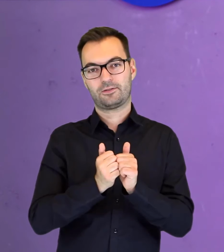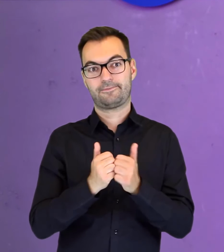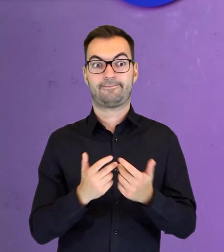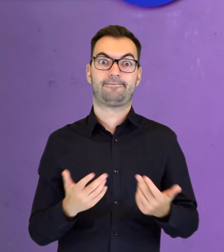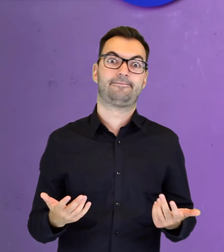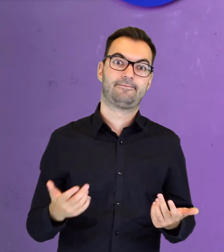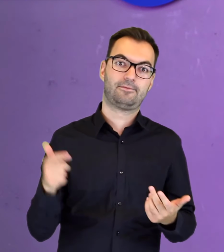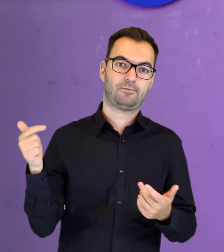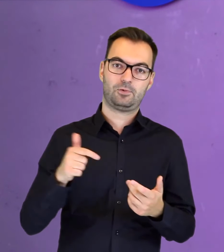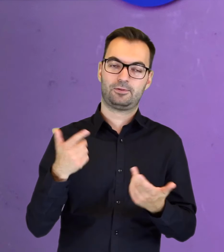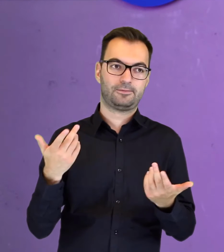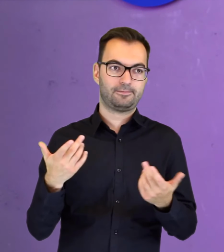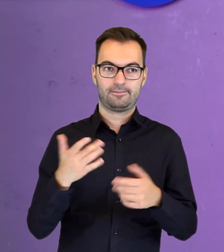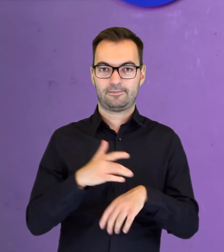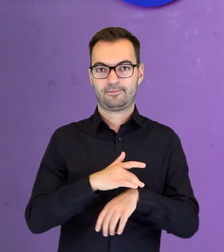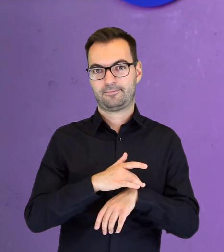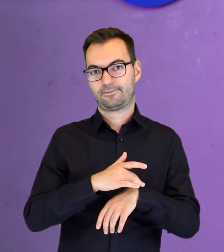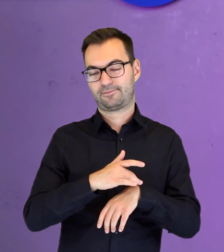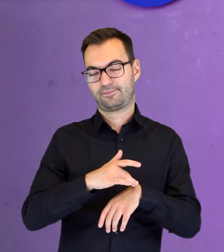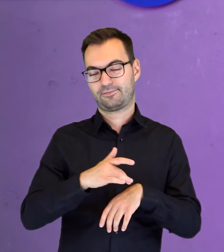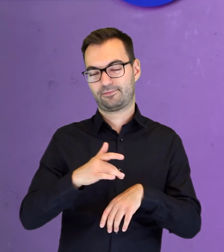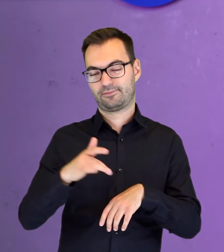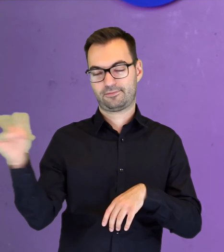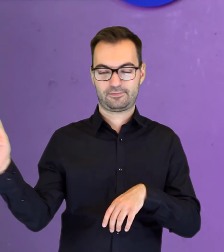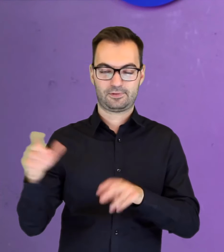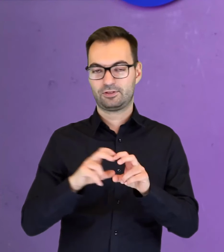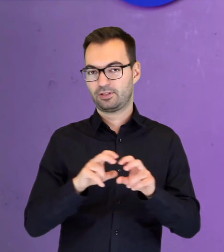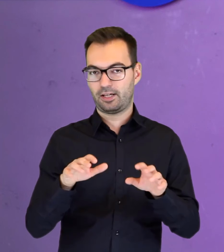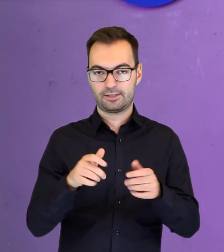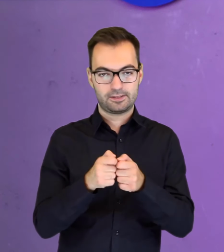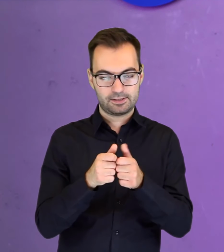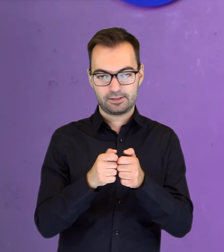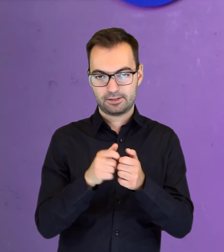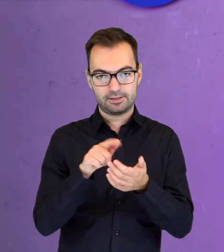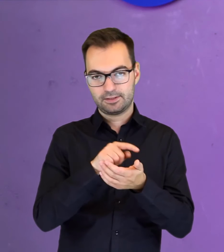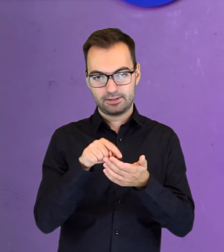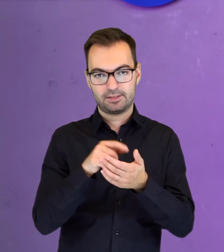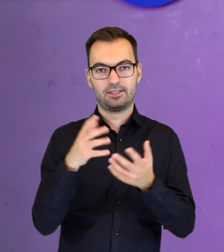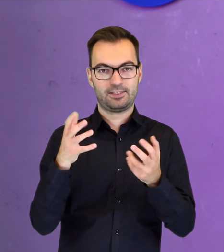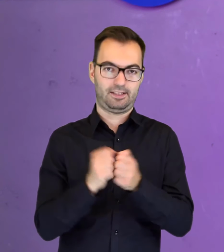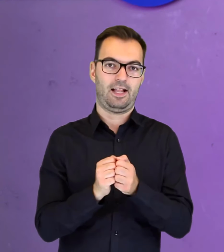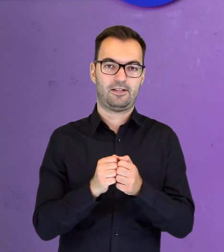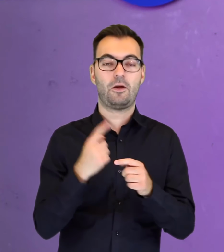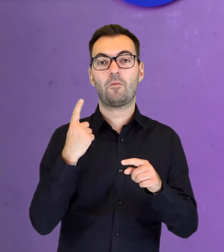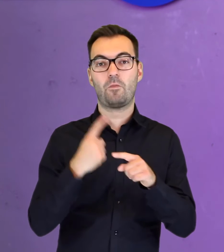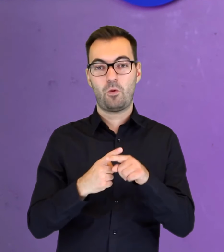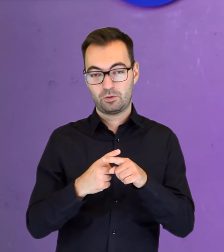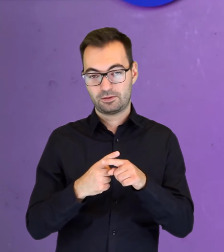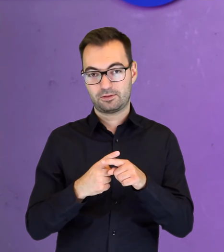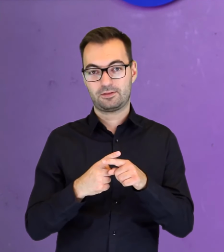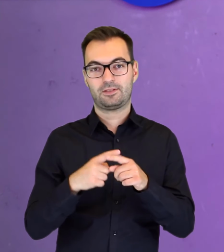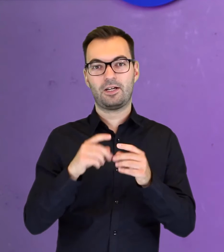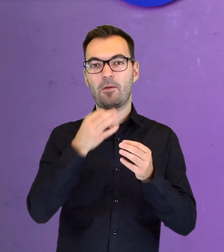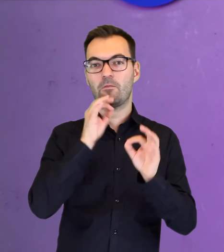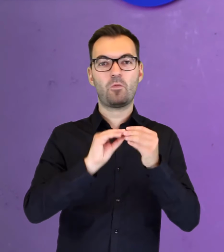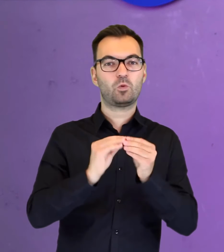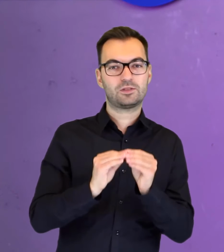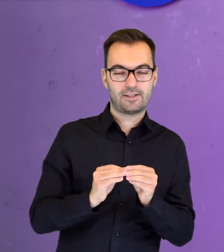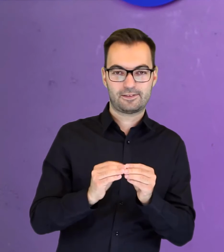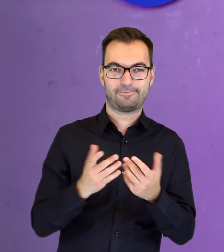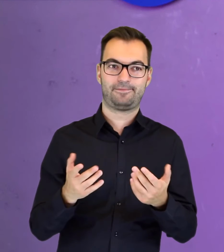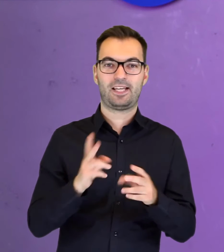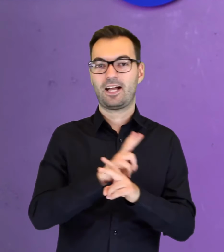klikalne elementy i wejdź na portal informacyjny a interesuje go sekcje sport to musi spędzić nie